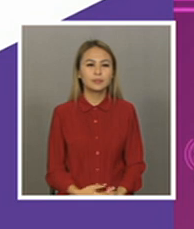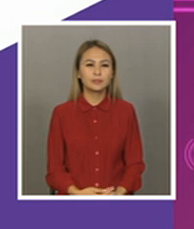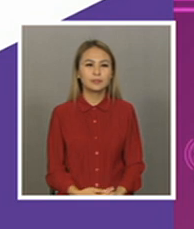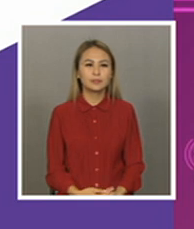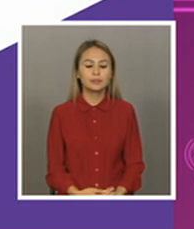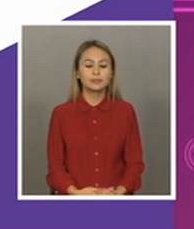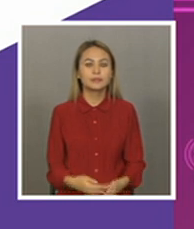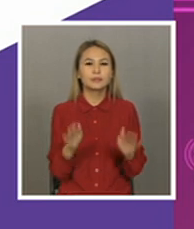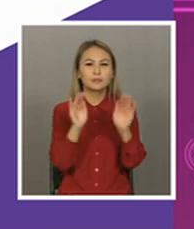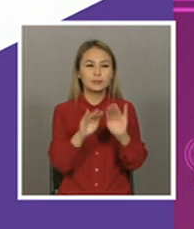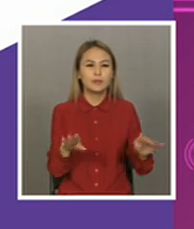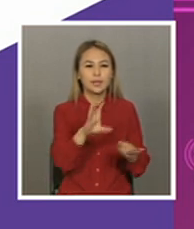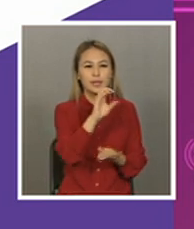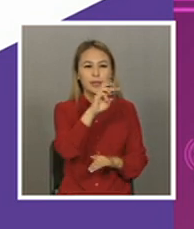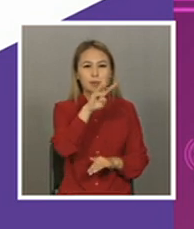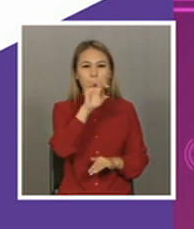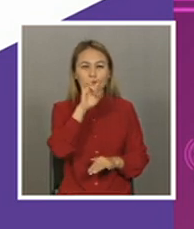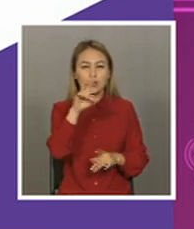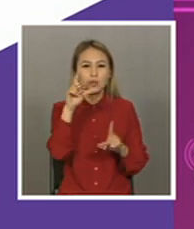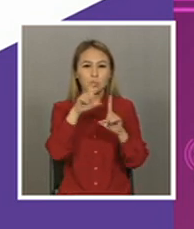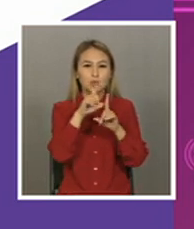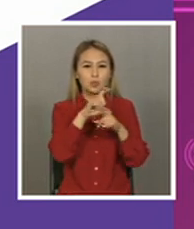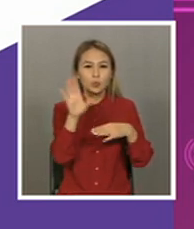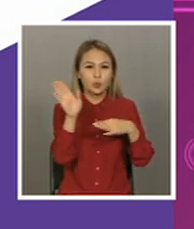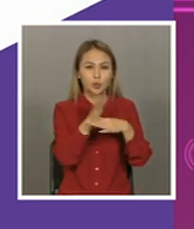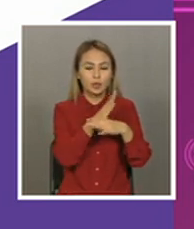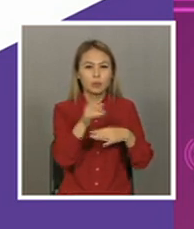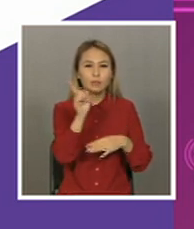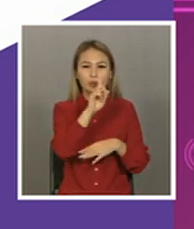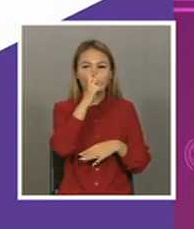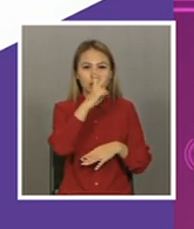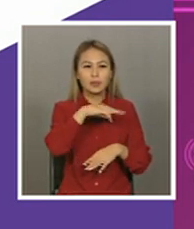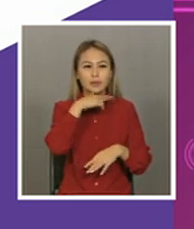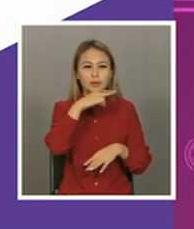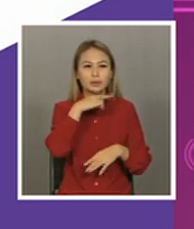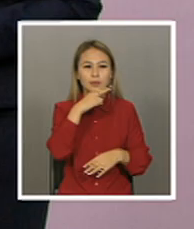Балалар, емен сөзін буынға бөліп отырып, не байқадыңдар?